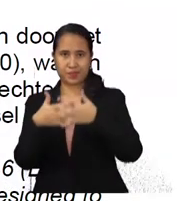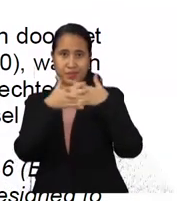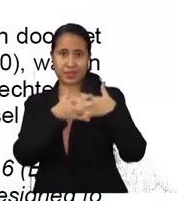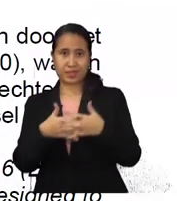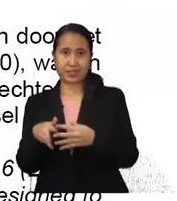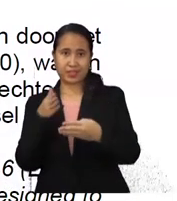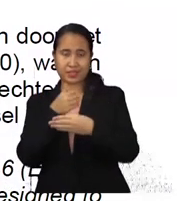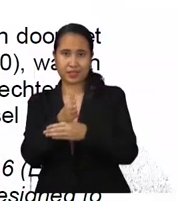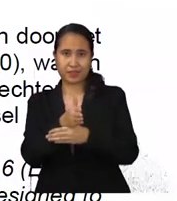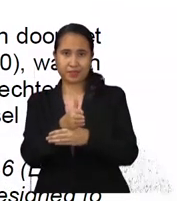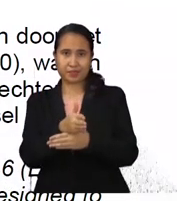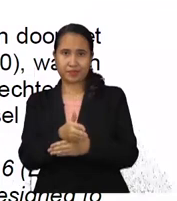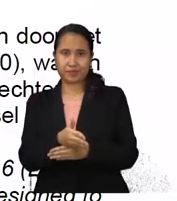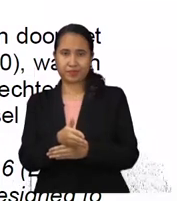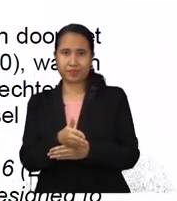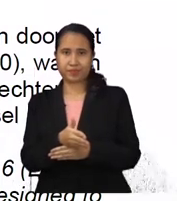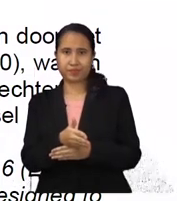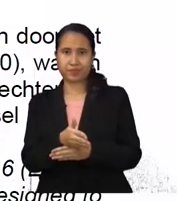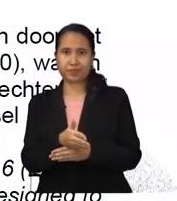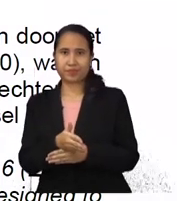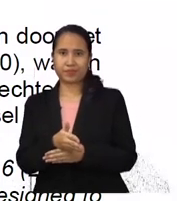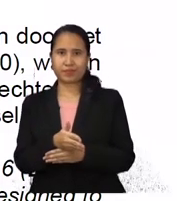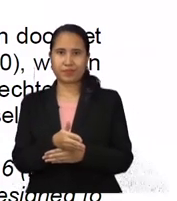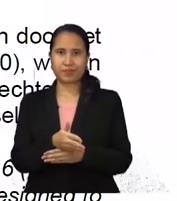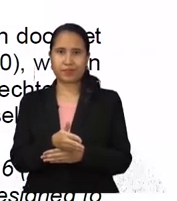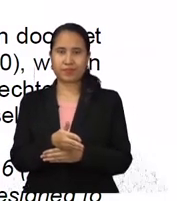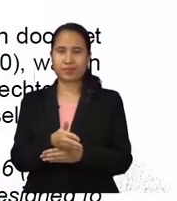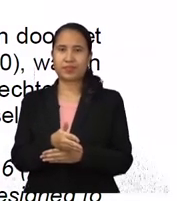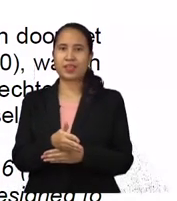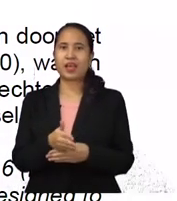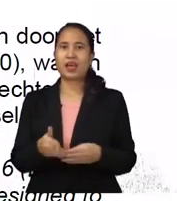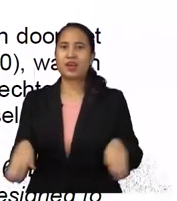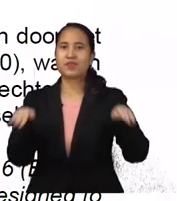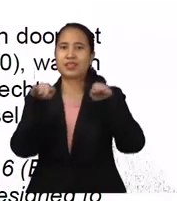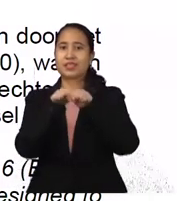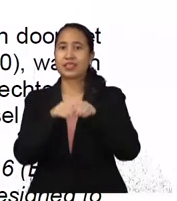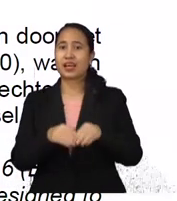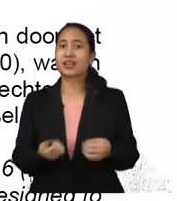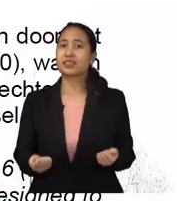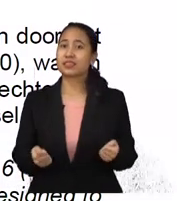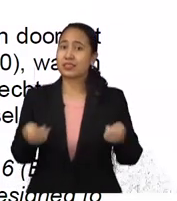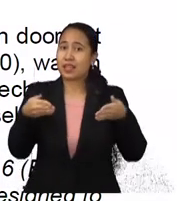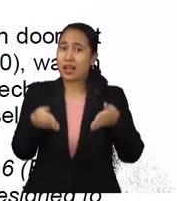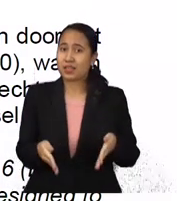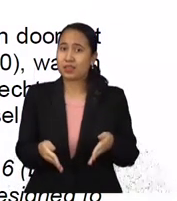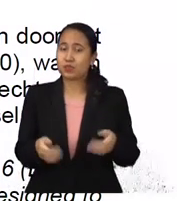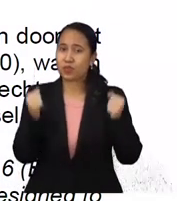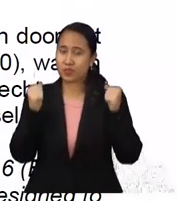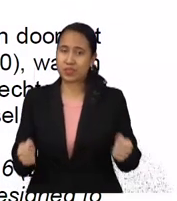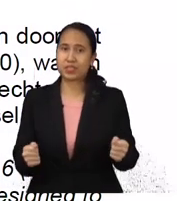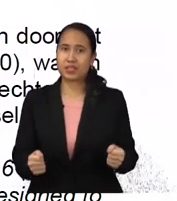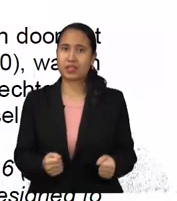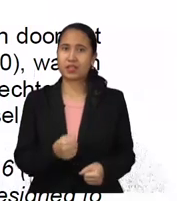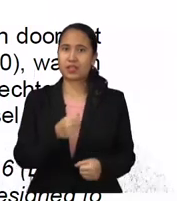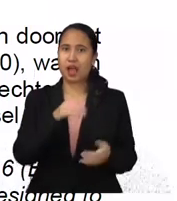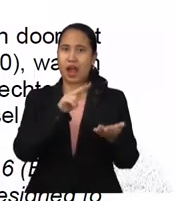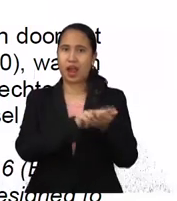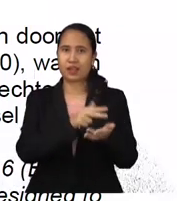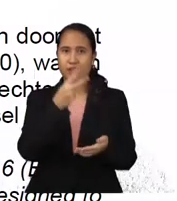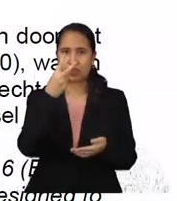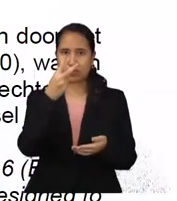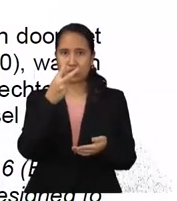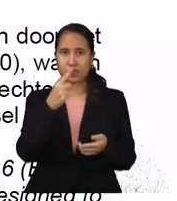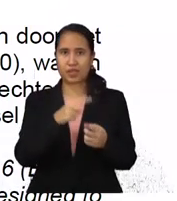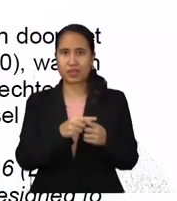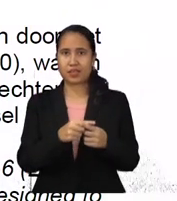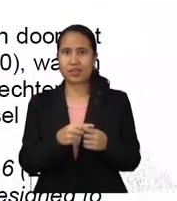Mens. Verdragsstaten moeten de uitoefening van die rechten verzekeren, artikel 1 en 2 Amerikaanse